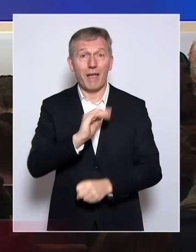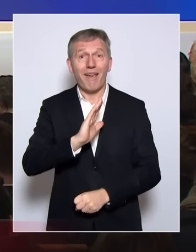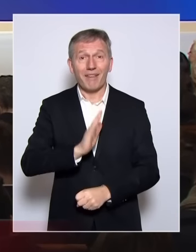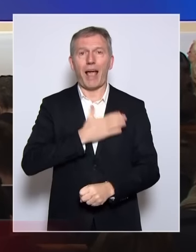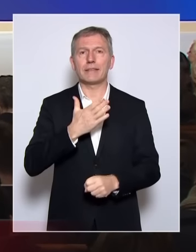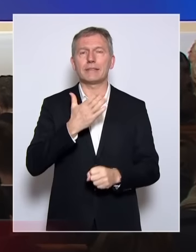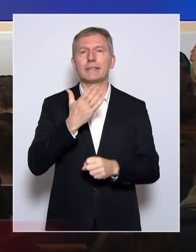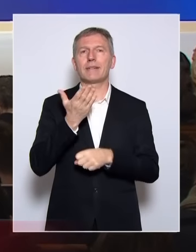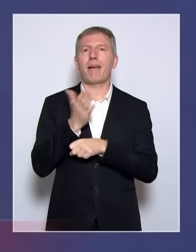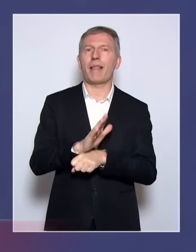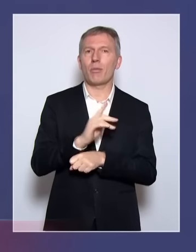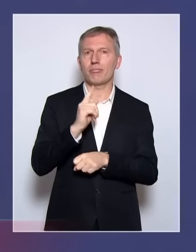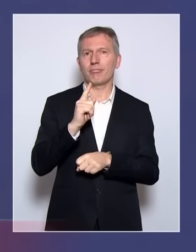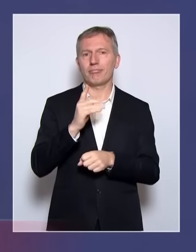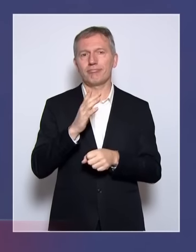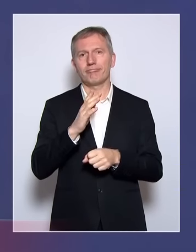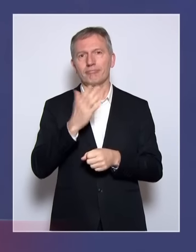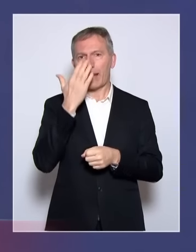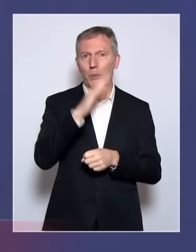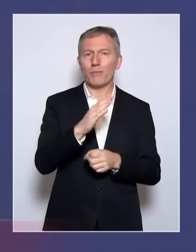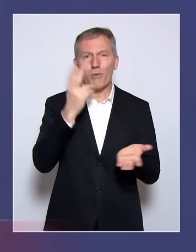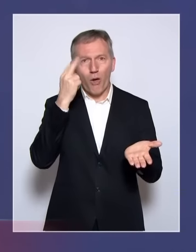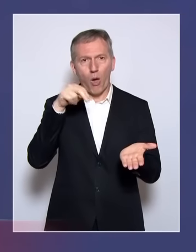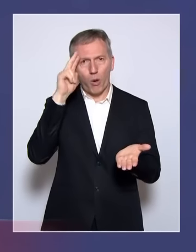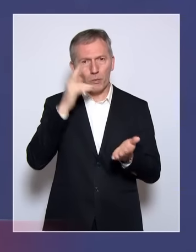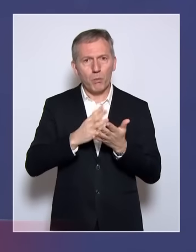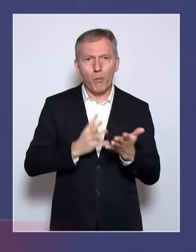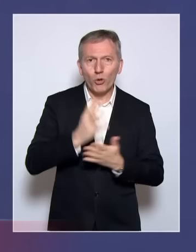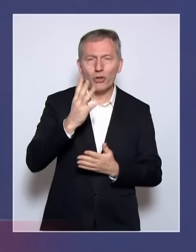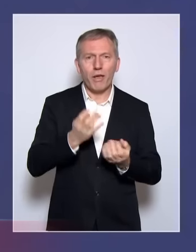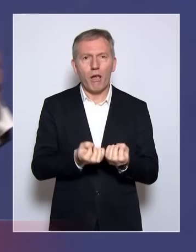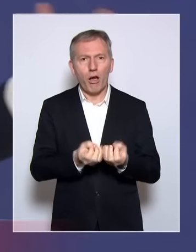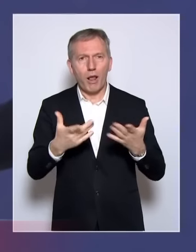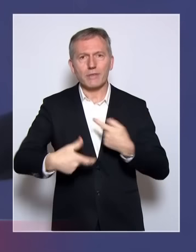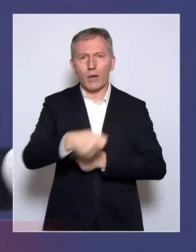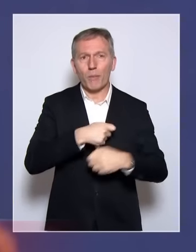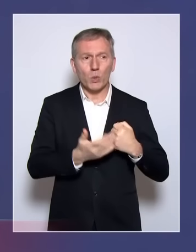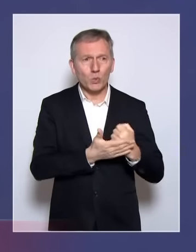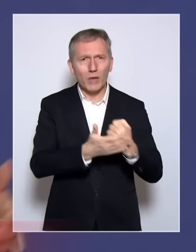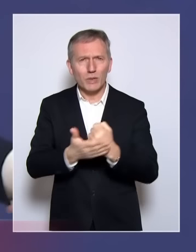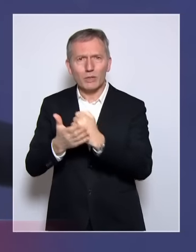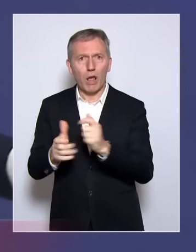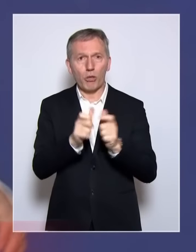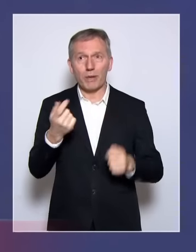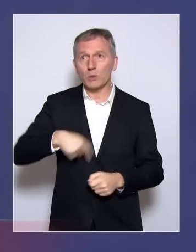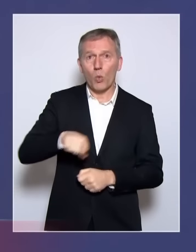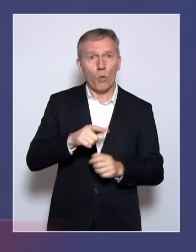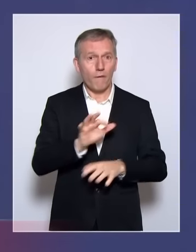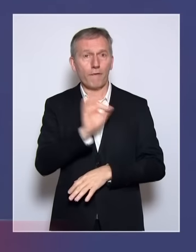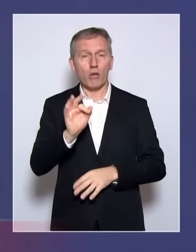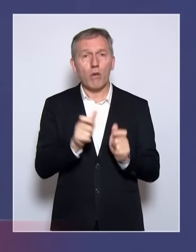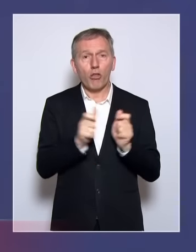en Européen, nous avons pu porter des projets de relance, des soutiens à nos entreprises, et les PME, partout dans notre pays, ont pu en avoir